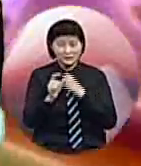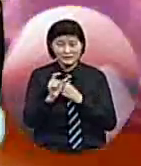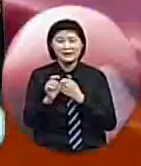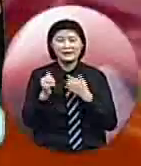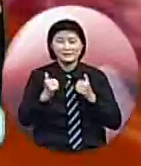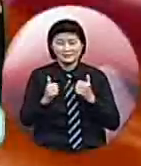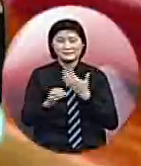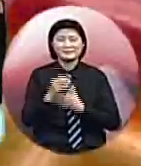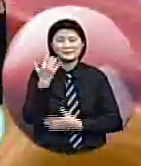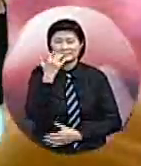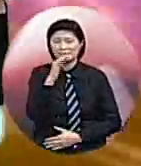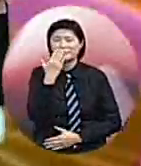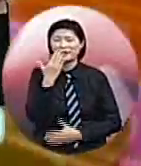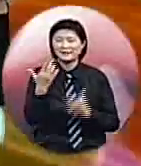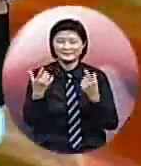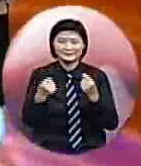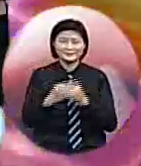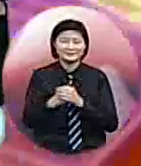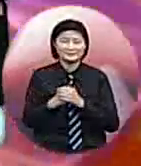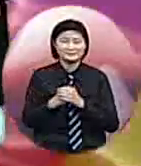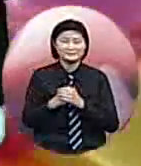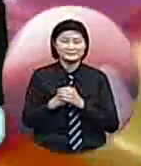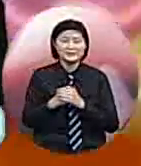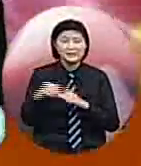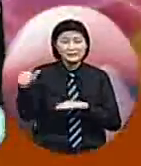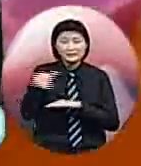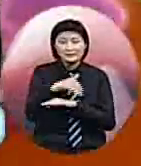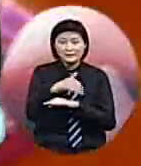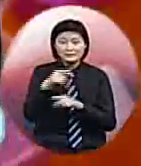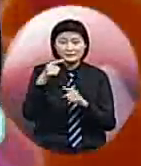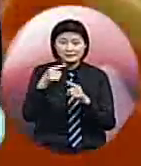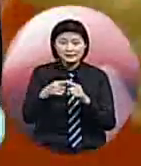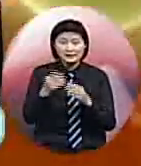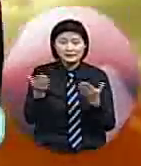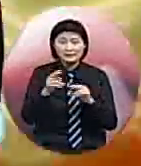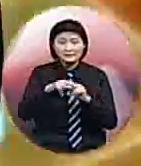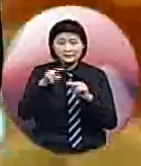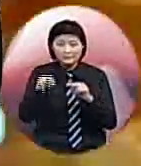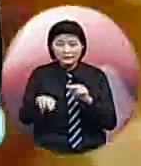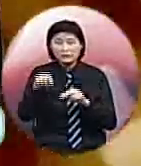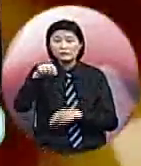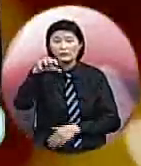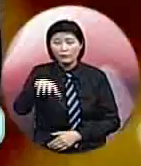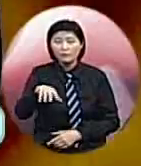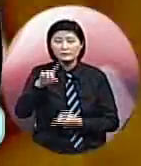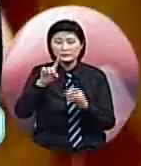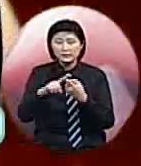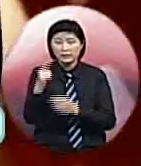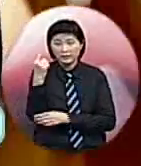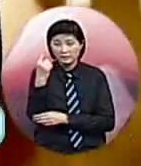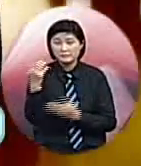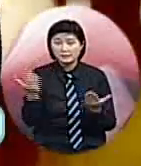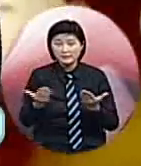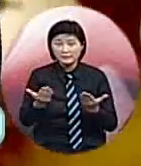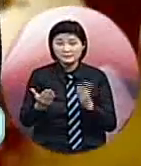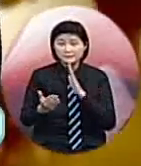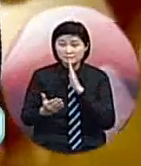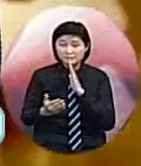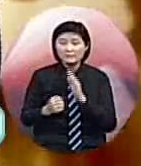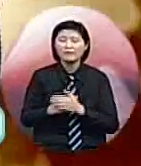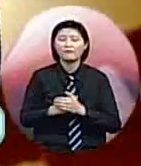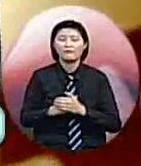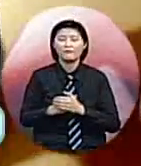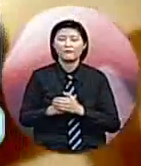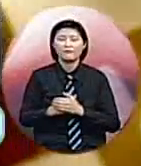적응이 되실 거예요. 그런데 그렇죠. 그 다니시다가 거기서 퇴직하셔서 거기서 또 경비로 지금 예. 일하신 거예요? 예,